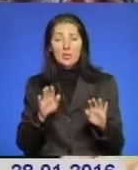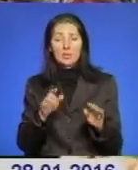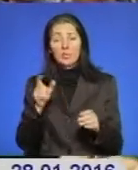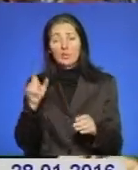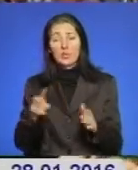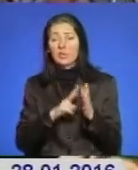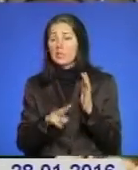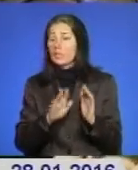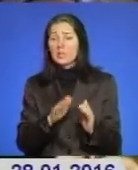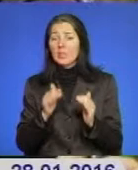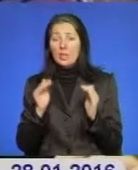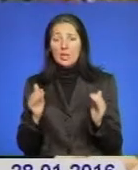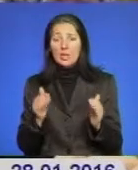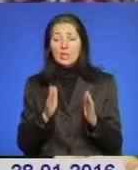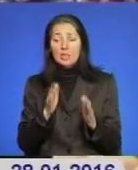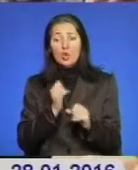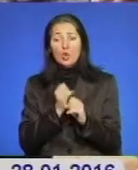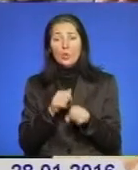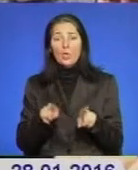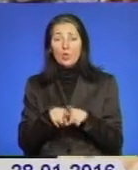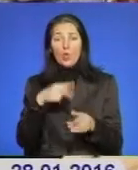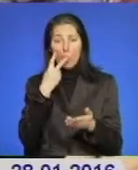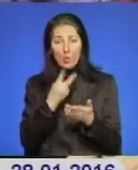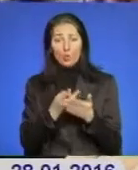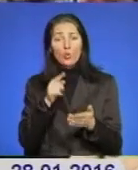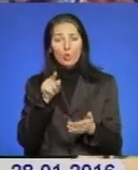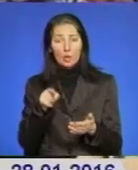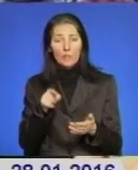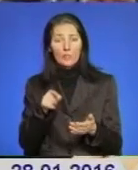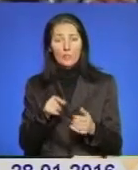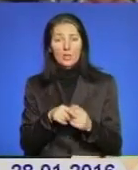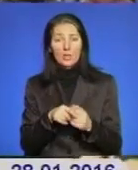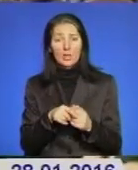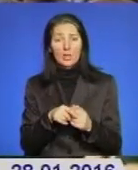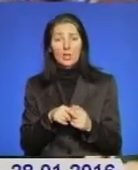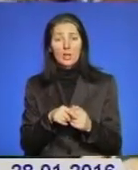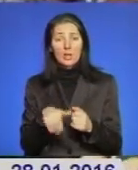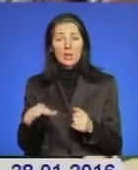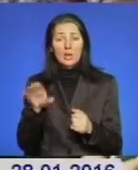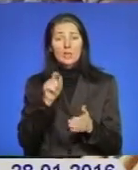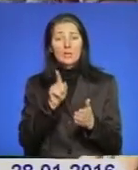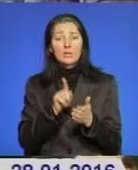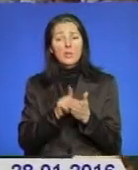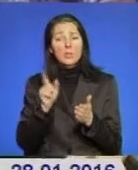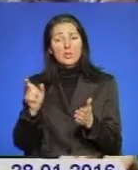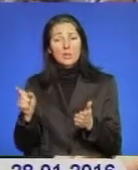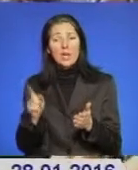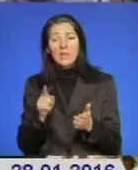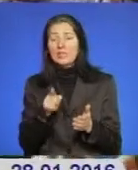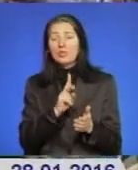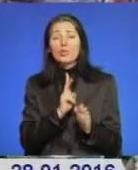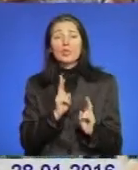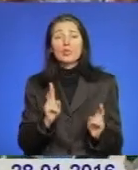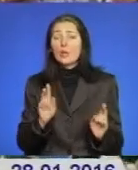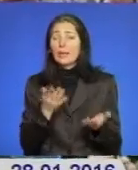не більше. Вони тільки роблять таку показуху. Там показуху. Ідуть, вони роблять показуху. Всі пенсіонери, ті, що ніде ніхто не